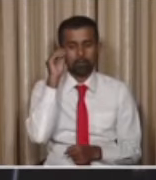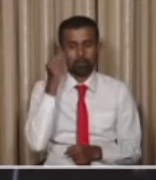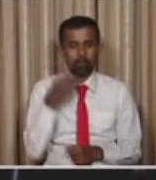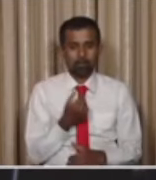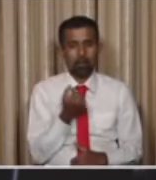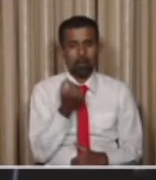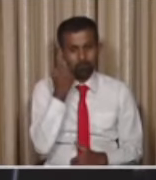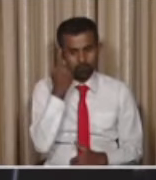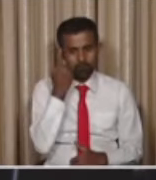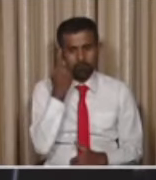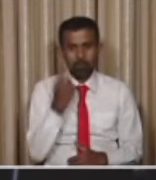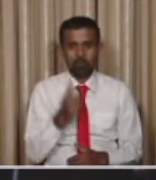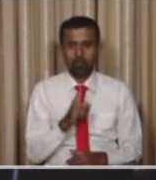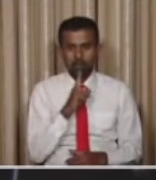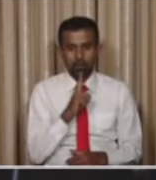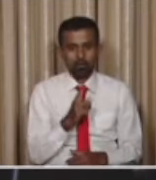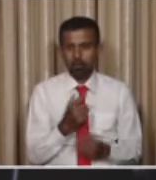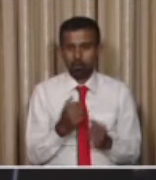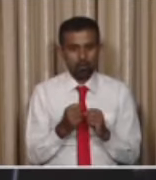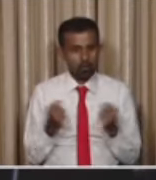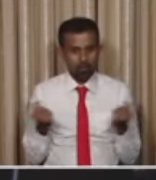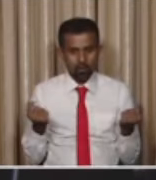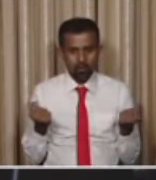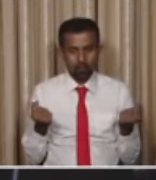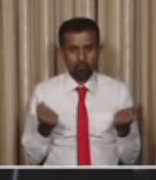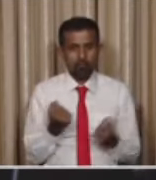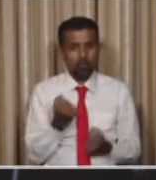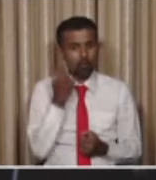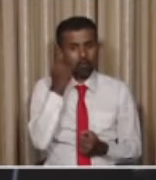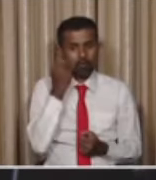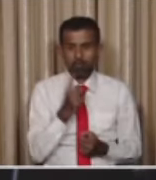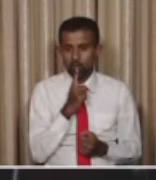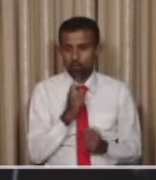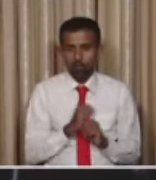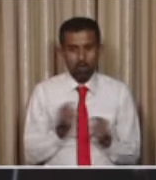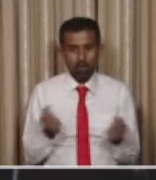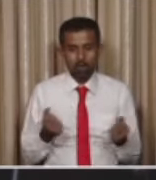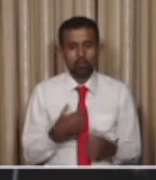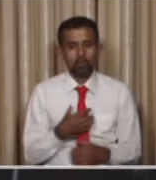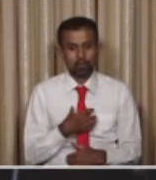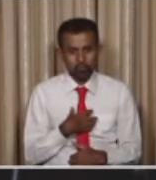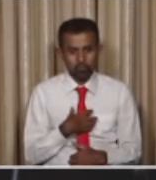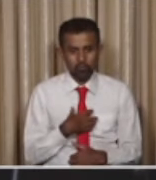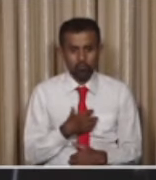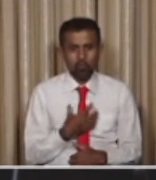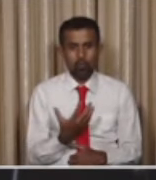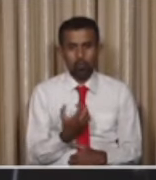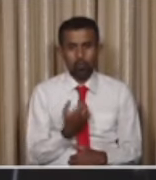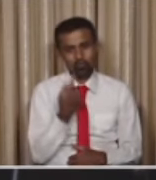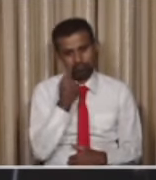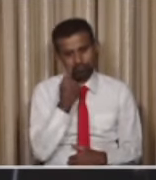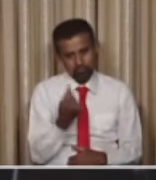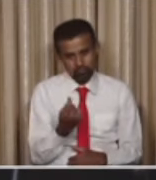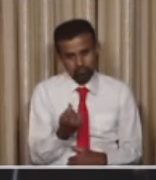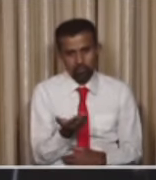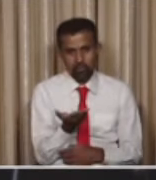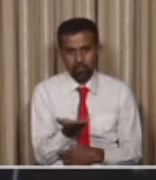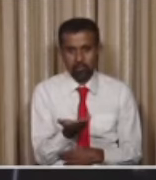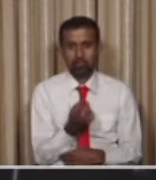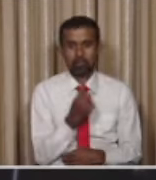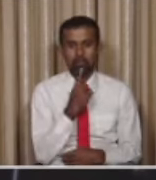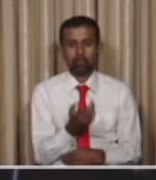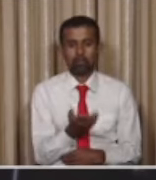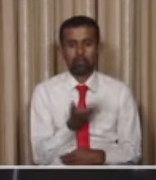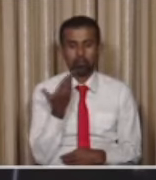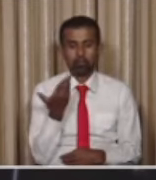චේතනාන්විතකව මම මේ ප්‍රකාශ කළේ නැහැ. ඒක නිසා හිතාමතා නොකළ බැවින් කනගාටුව සහ අවශ්‍ය නම් සමාව වුණත් ඉල්ලන්න පුළුවන් කියලා තියෙනවා.